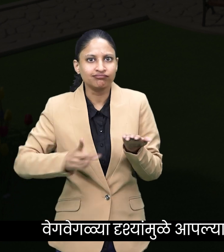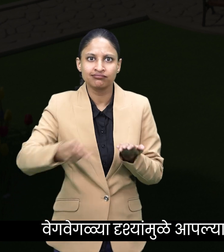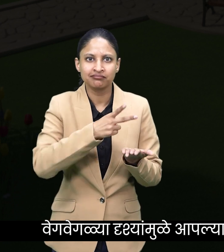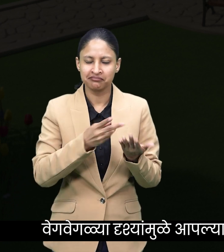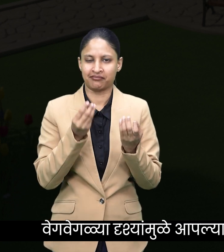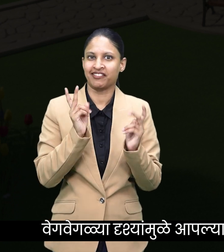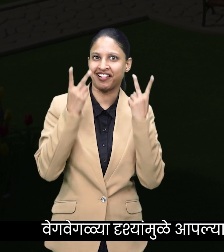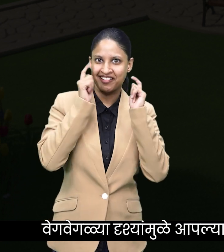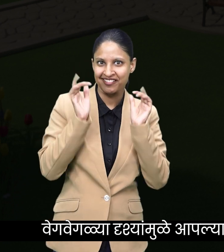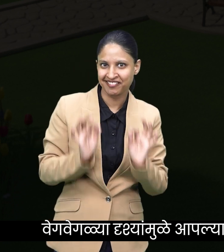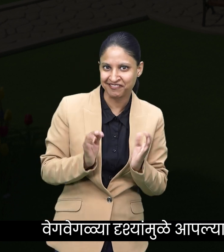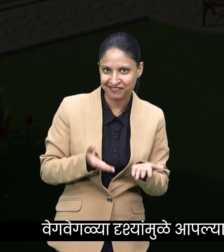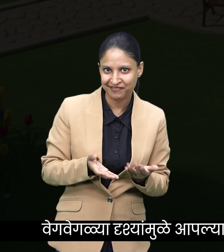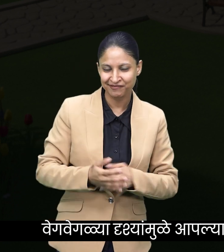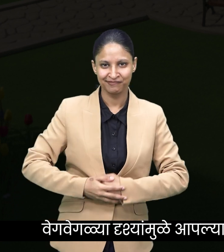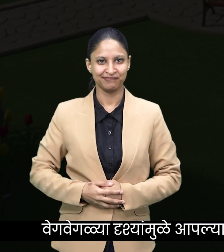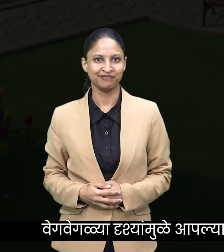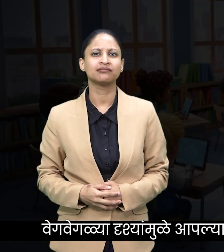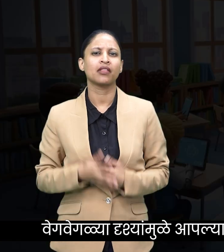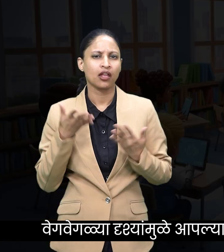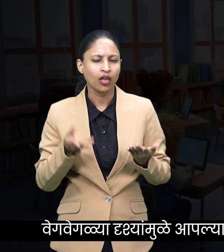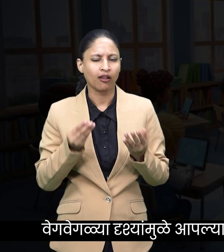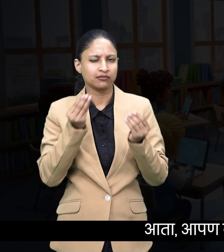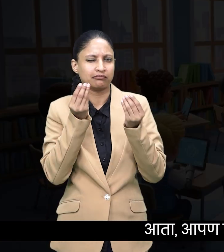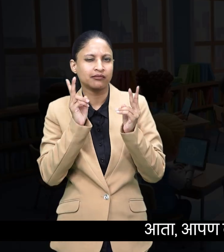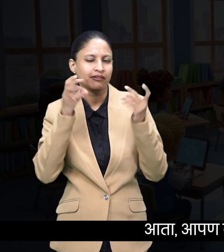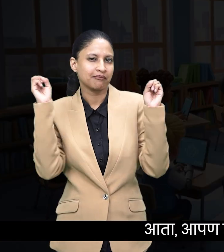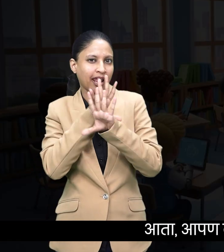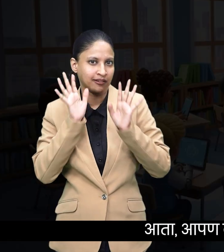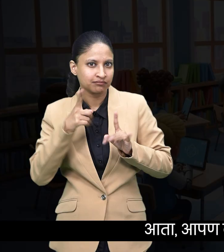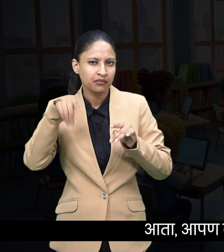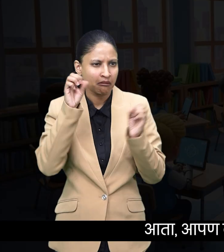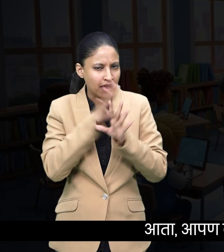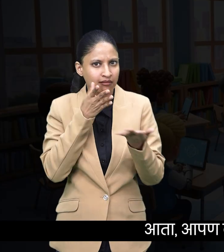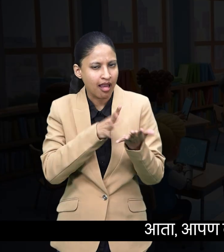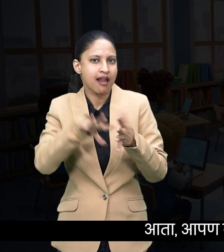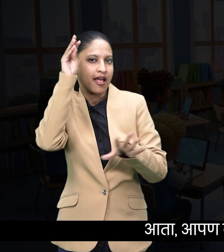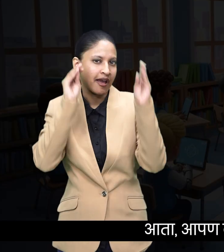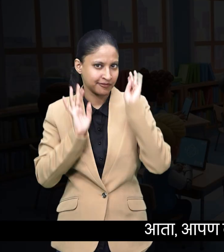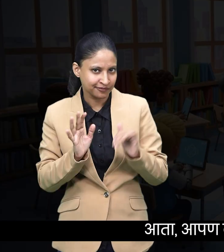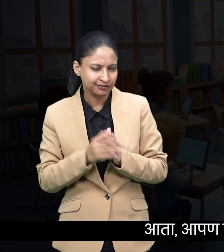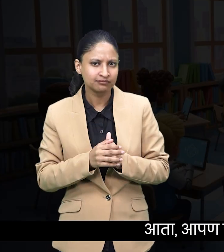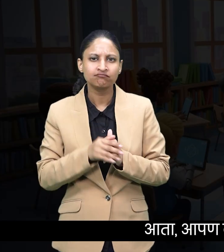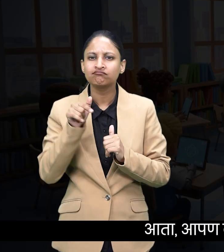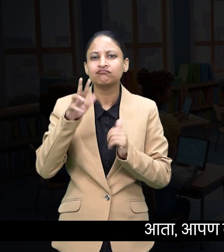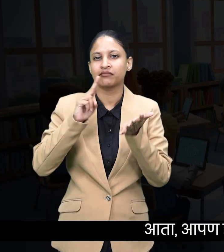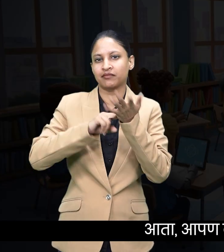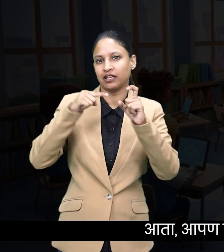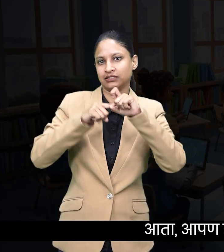एकाच वस्तूबद्दल वेगवेगळी माहिती मिळते. आता आपण काहीतरी जादूचे जाळे शिकूया.